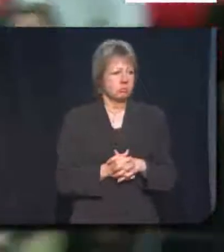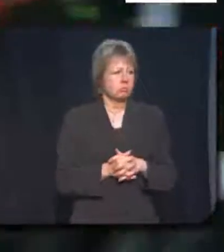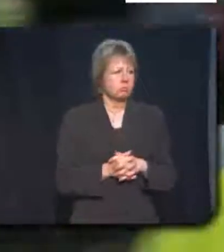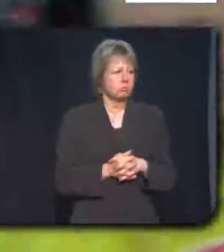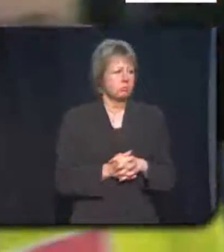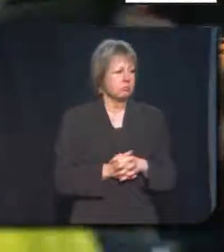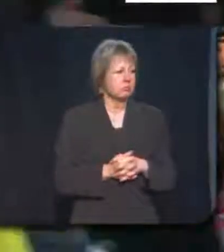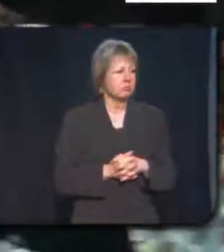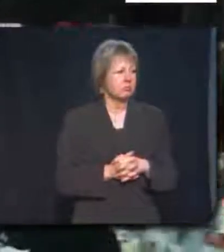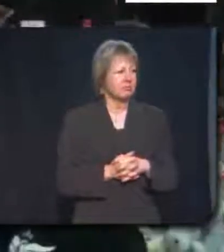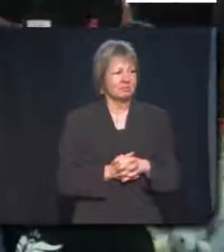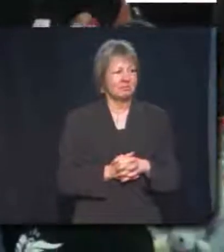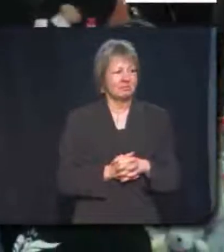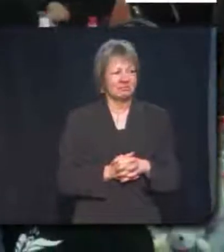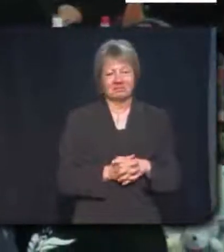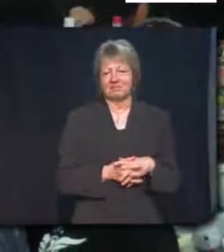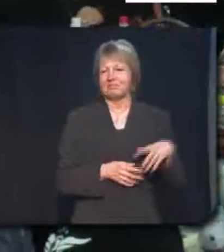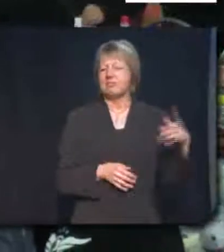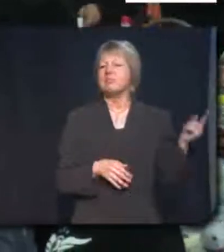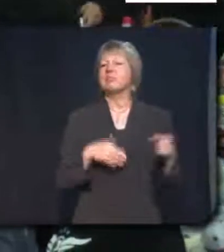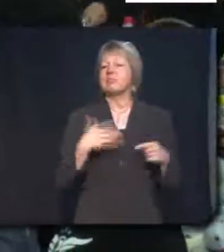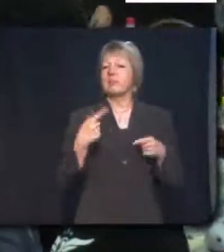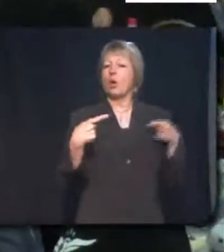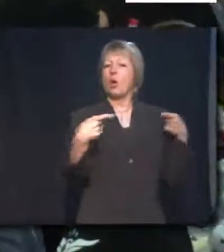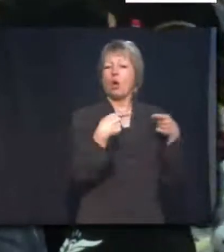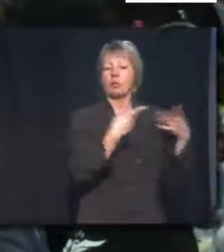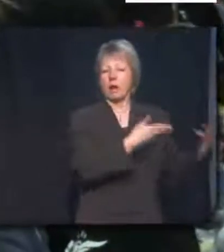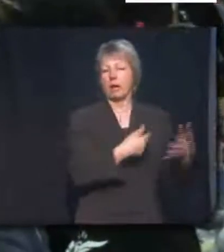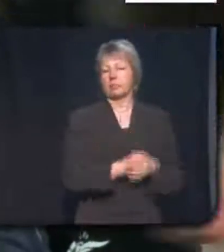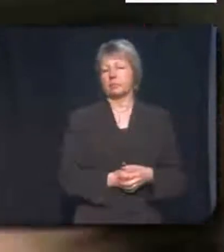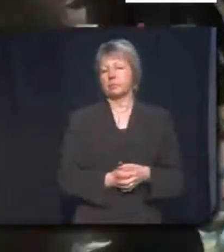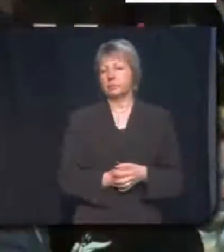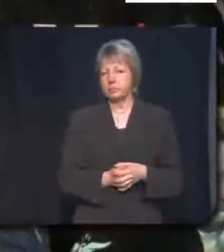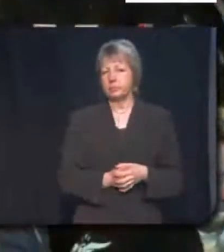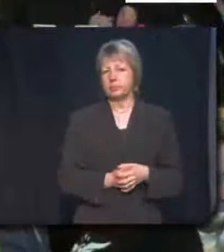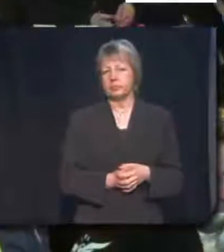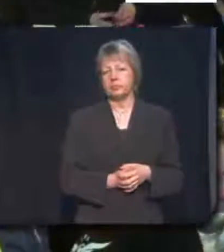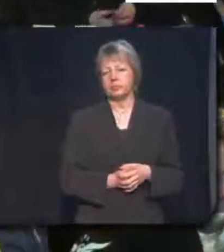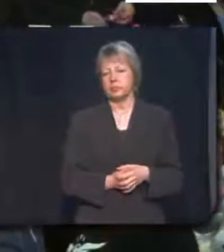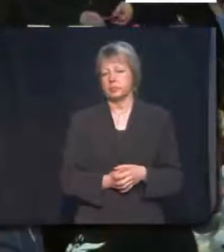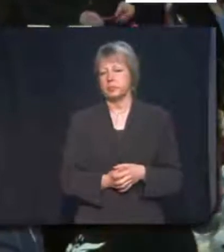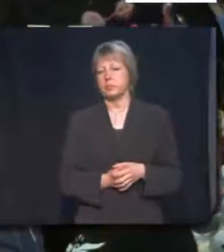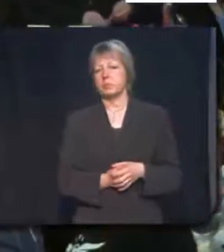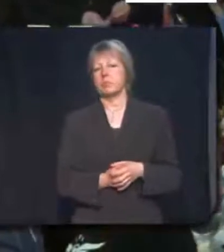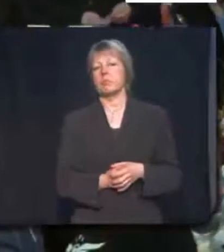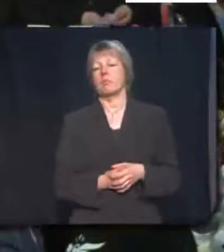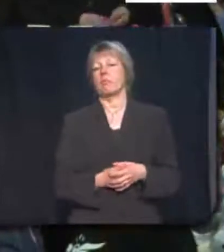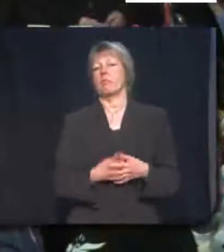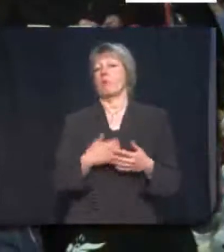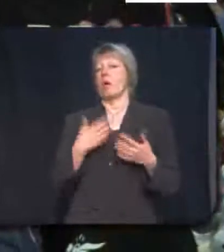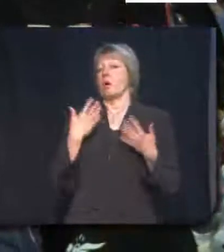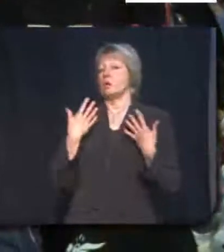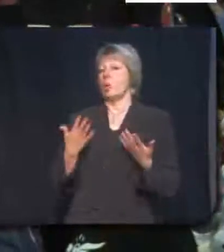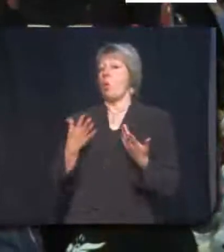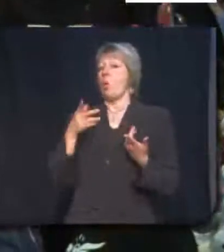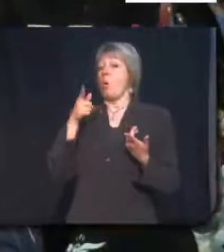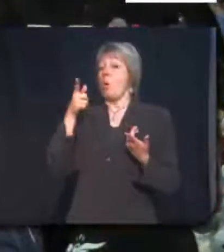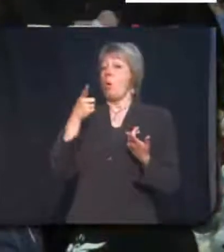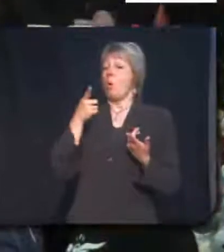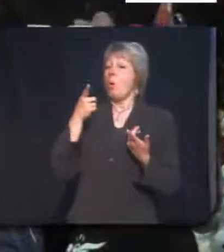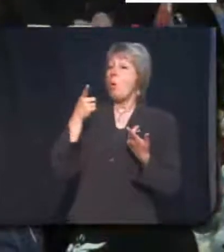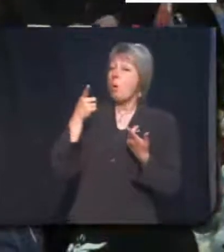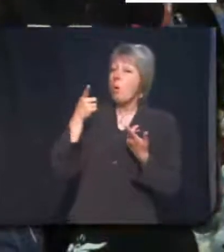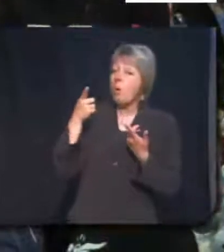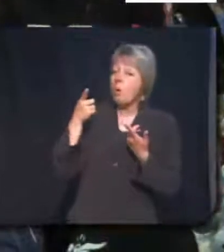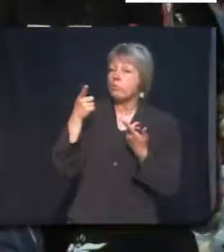und Kontra ja das Ansinnen an sich das finde ich ja sehr löblich und das klingt